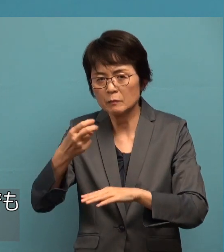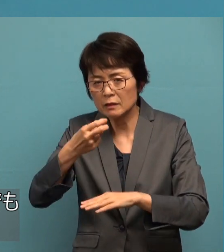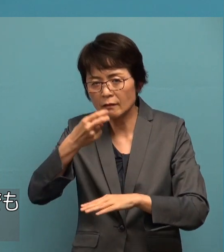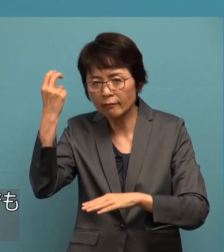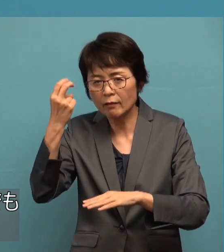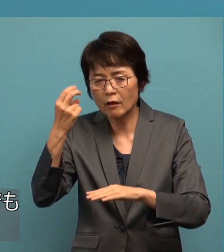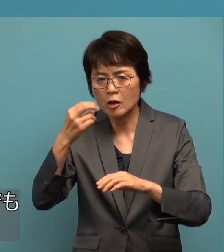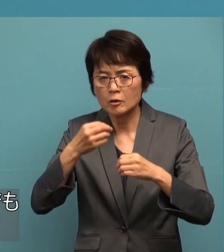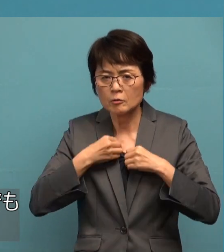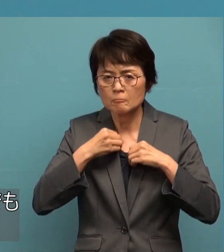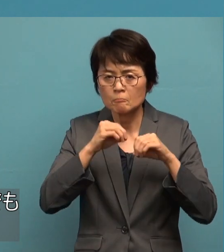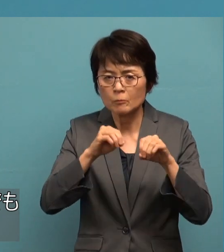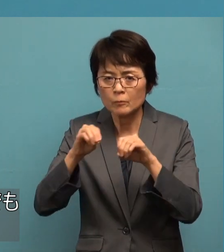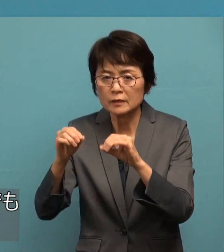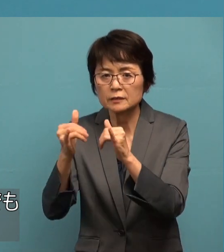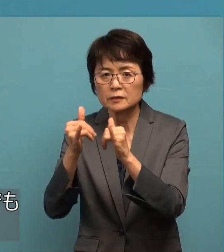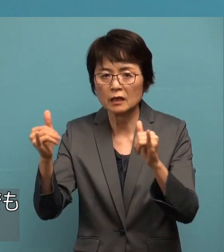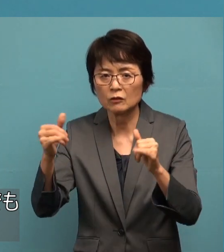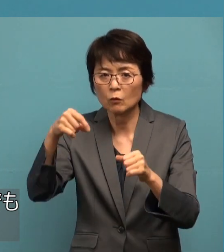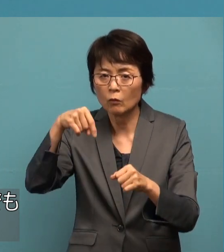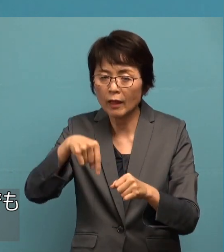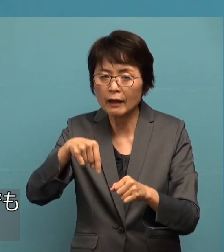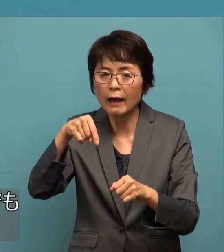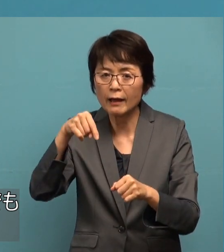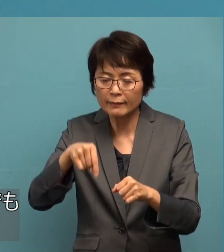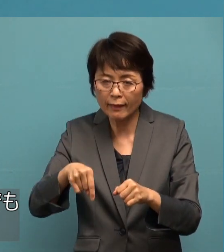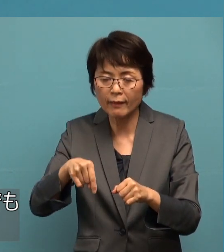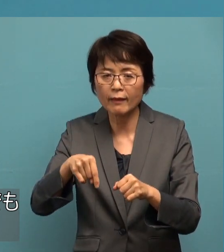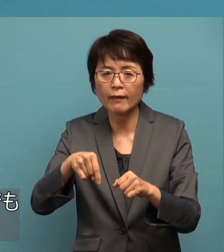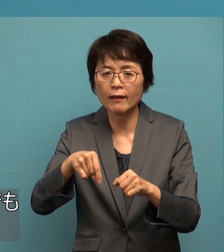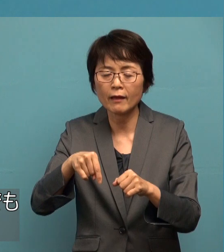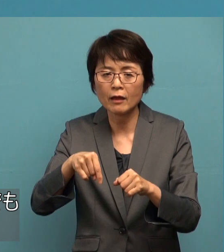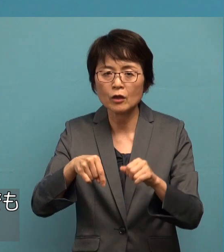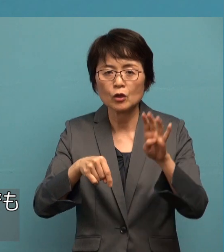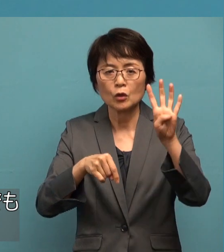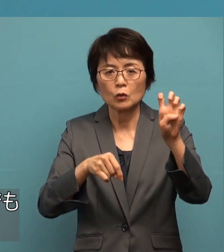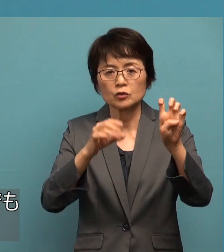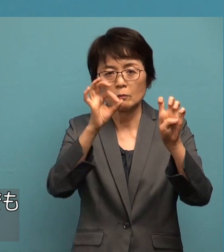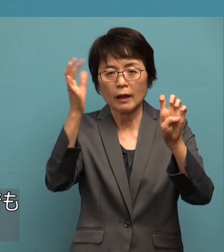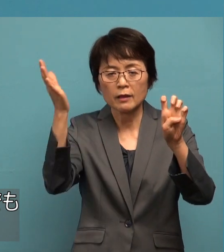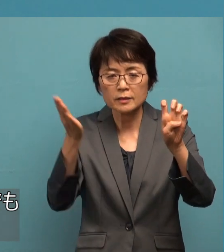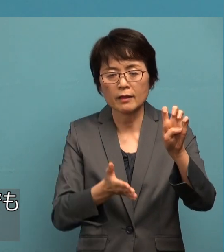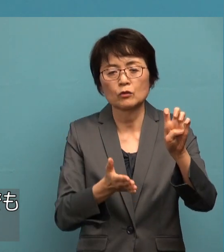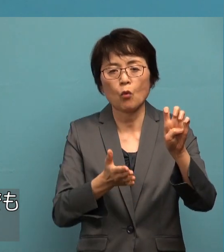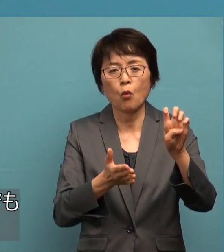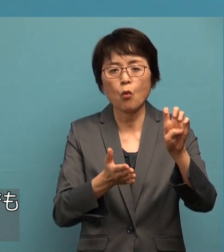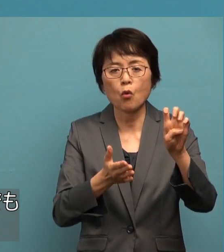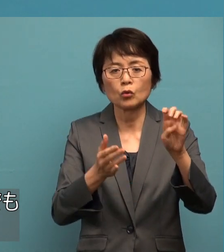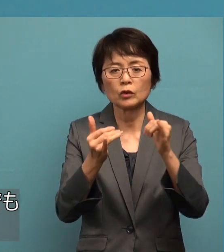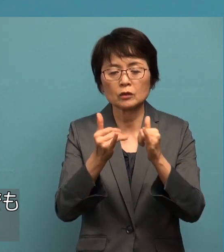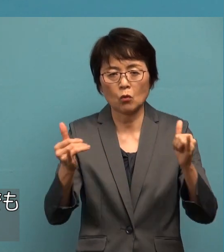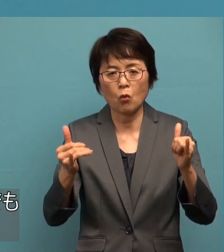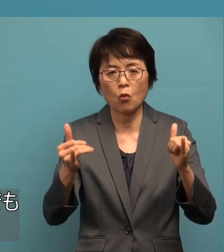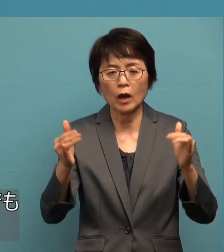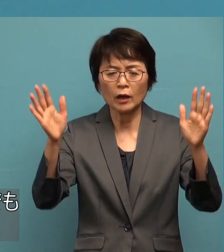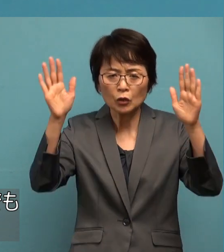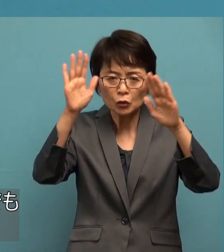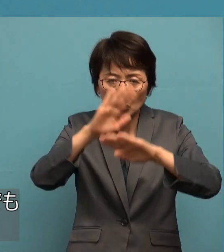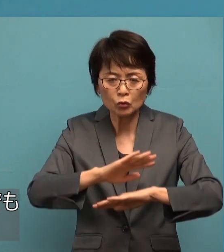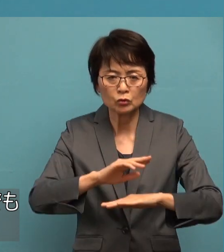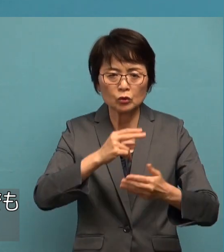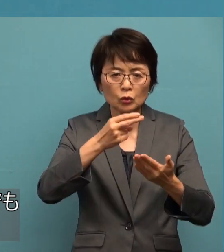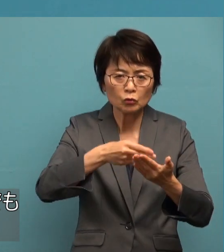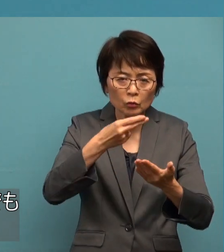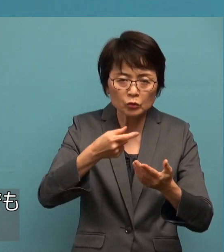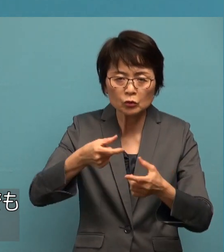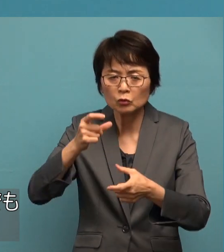者のうち、分かっているだけでもその4割が夜間の外出や飲食での感染